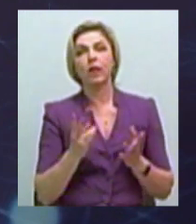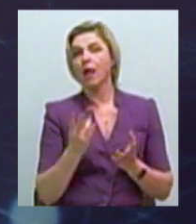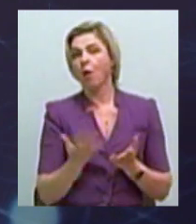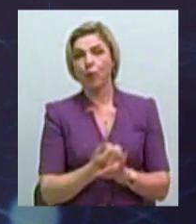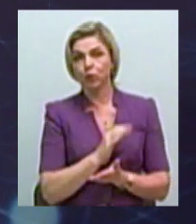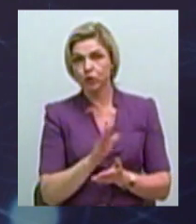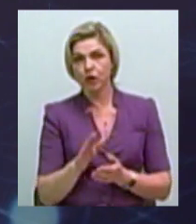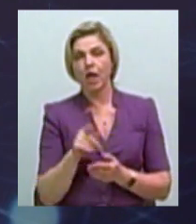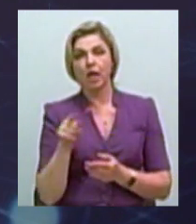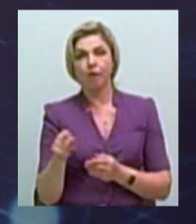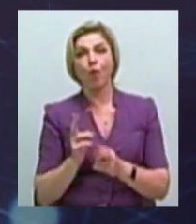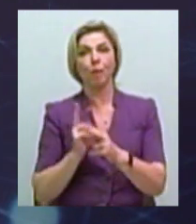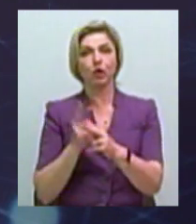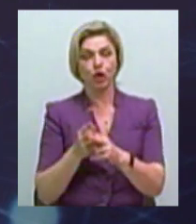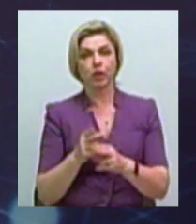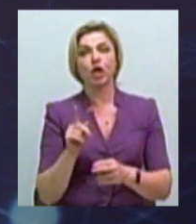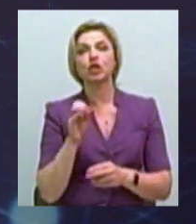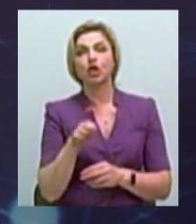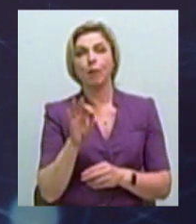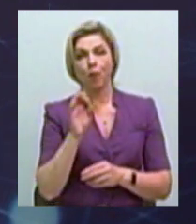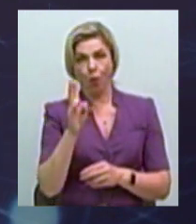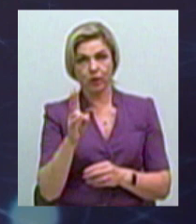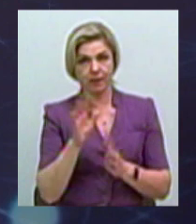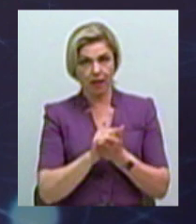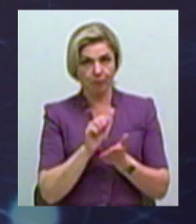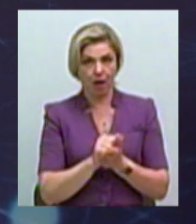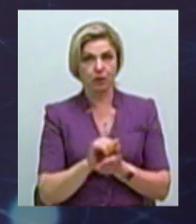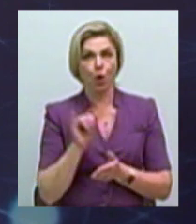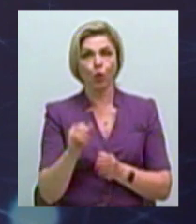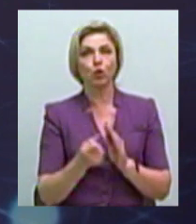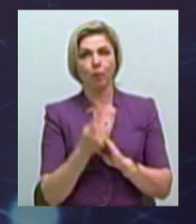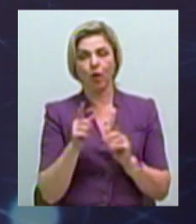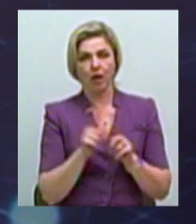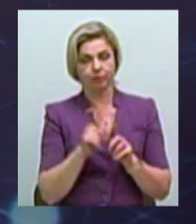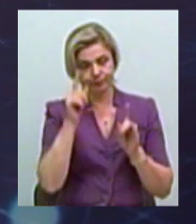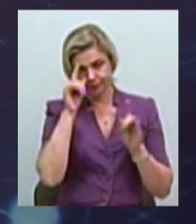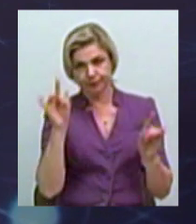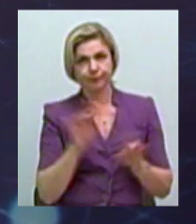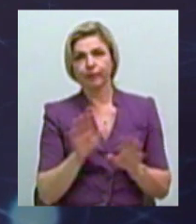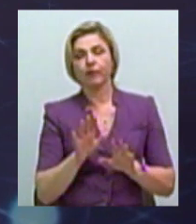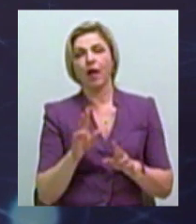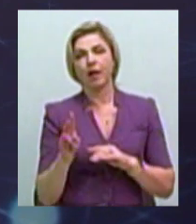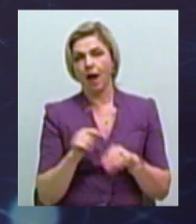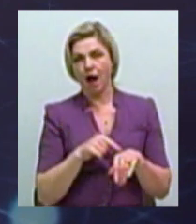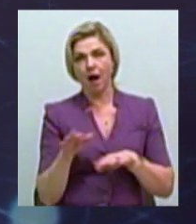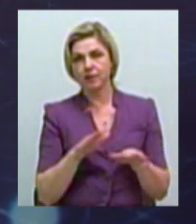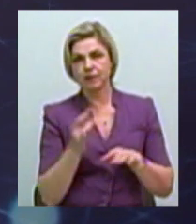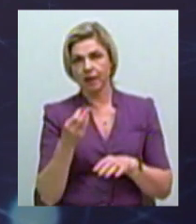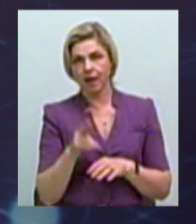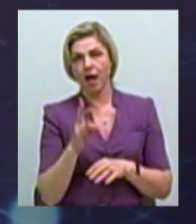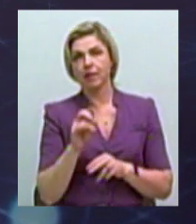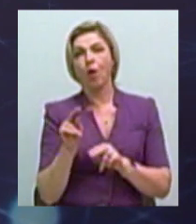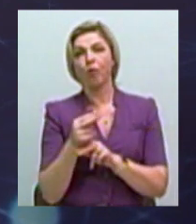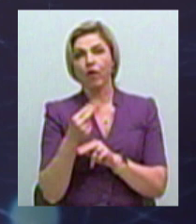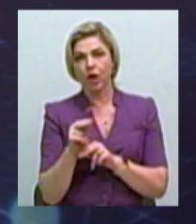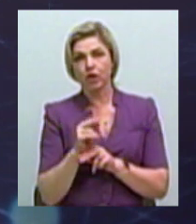Тобто його відволікли від того, чим він займався. У нього виникла неадекватна реакція на відповідне